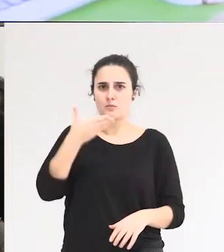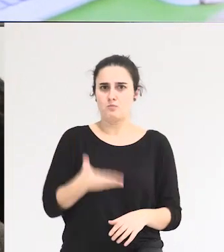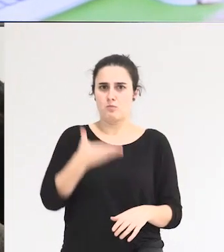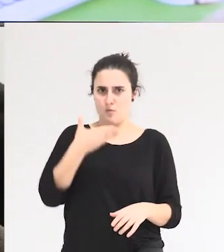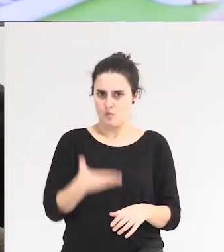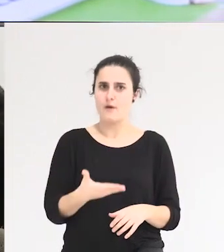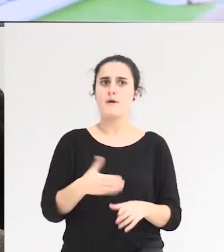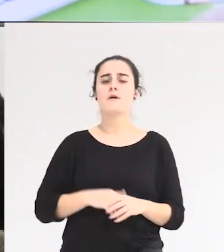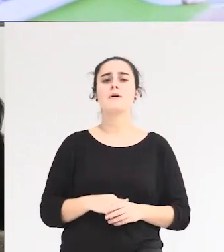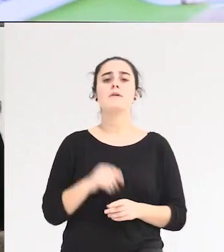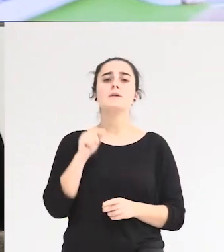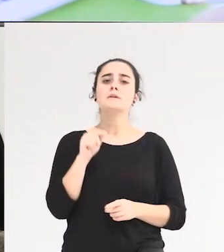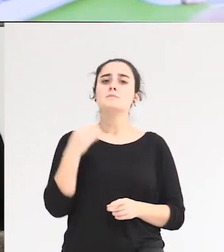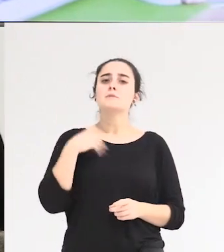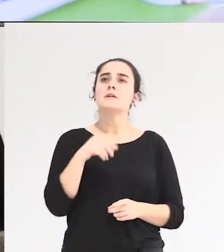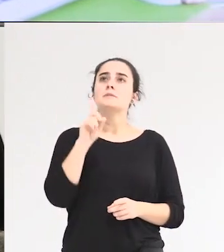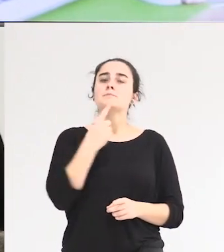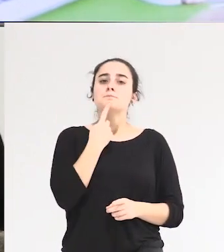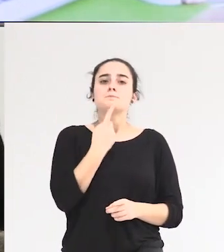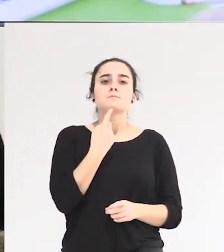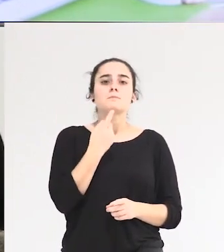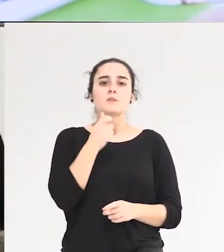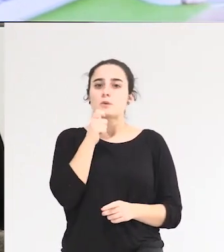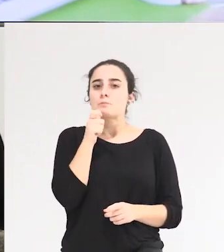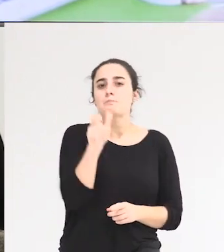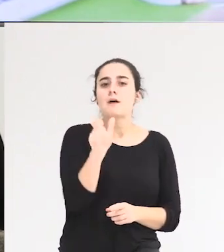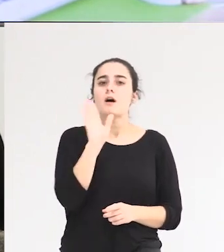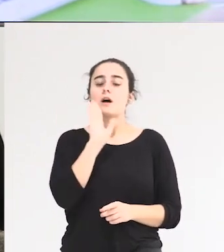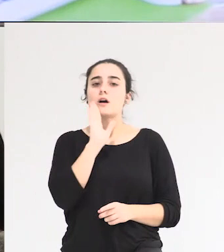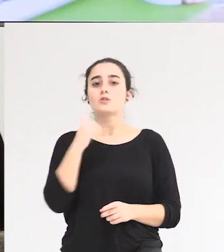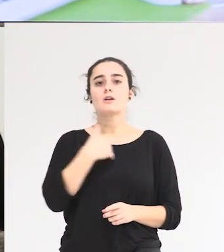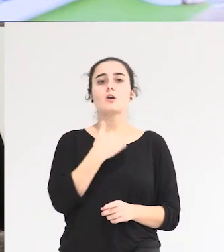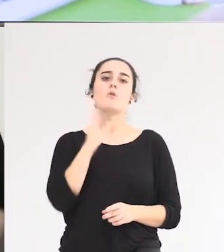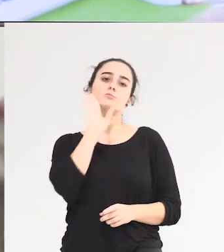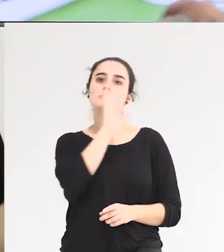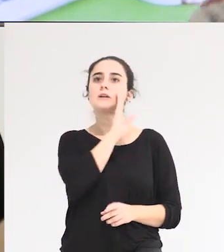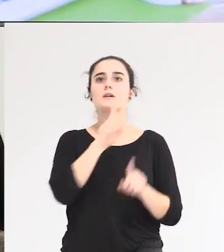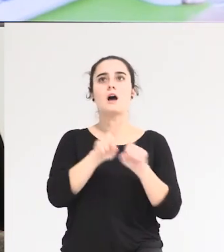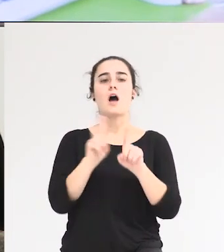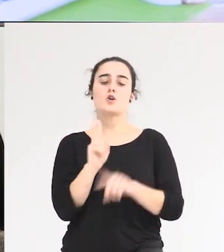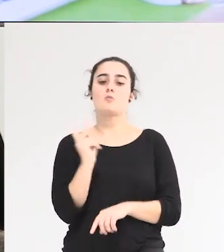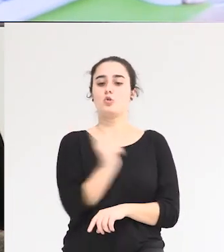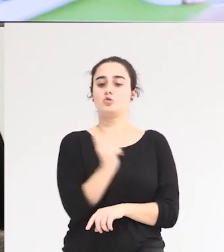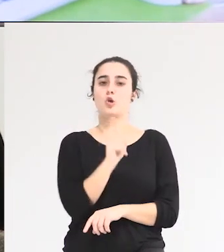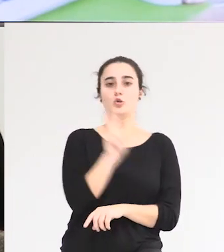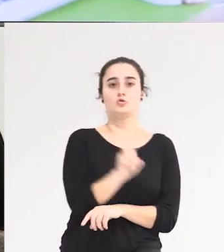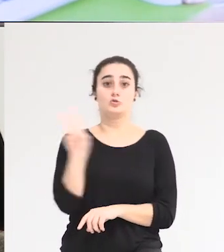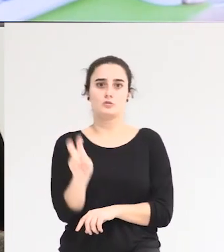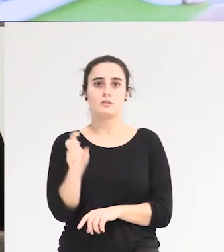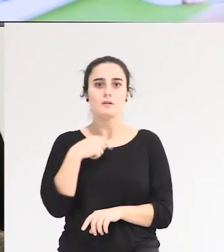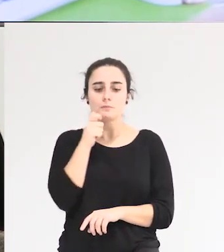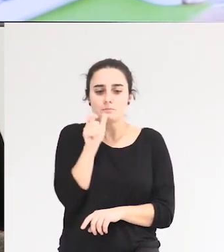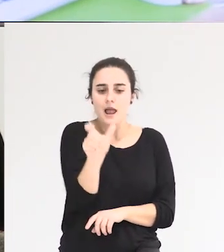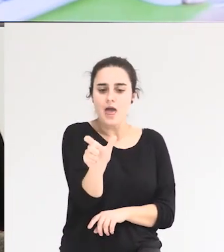bada, eta berak aipatzen du hitz hau, behin eta berriz, ez da, amatasunaren ambivalentzia. Nik topatu nuen hitz hau,